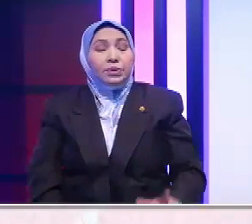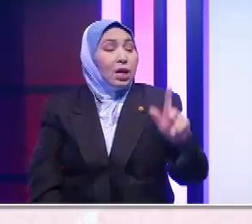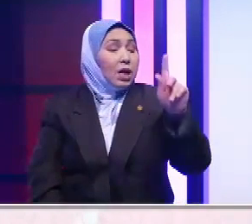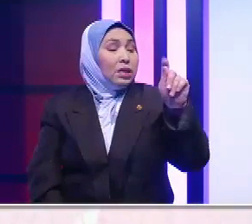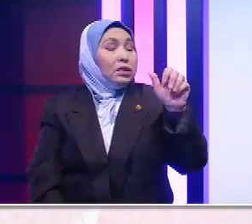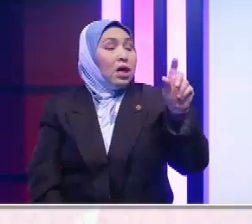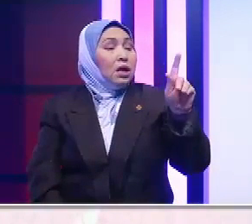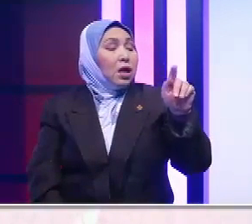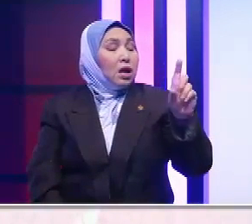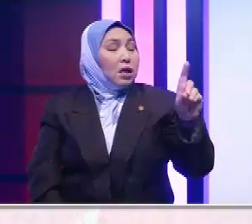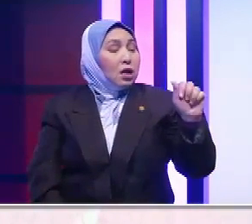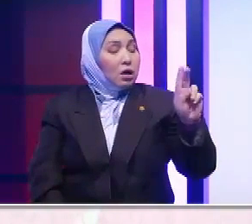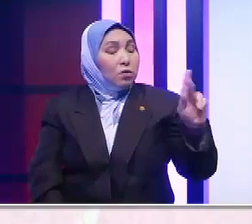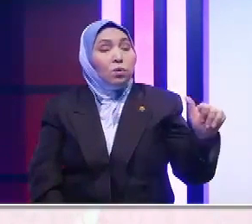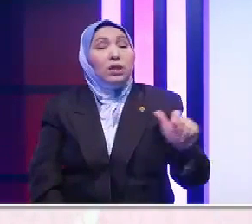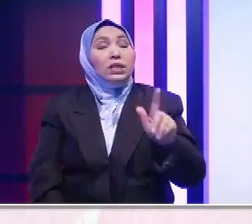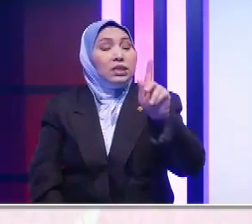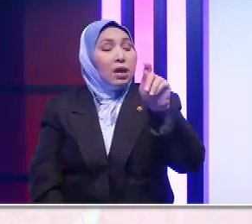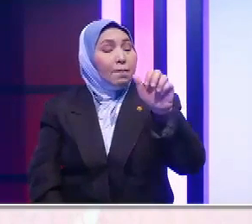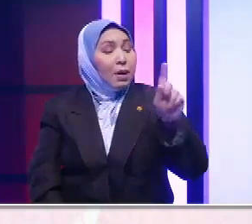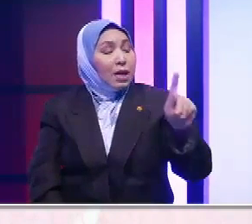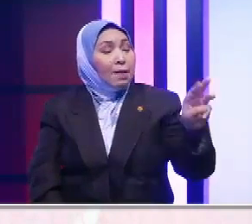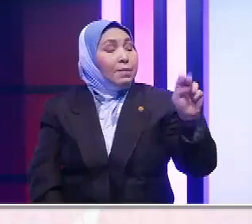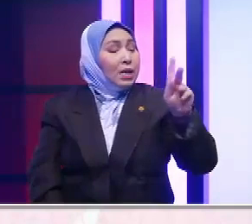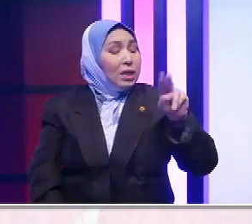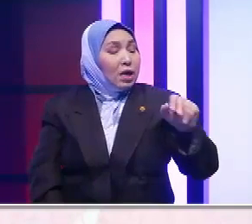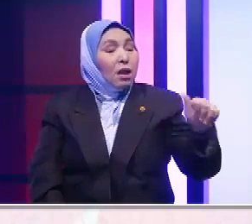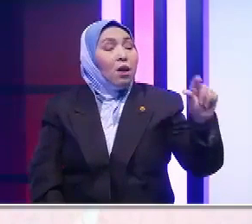Takadu tamayyazu minal